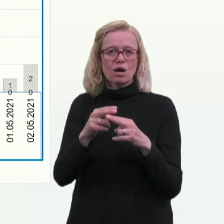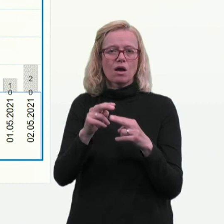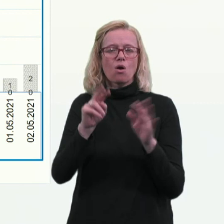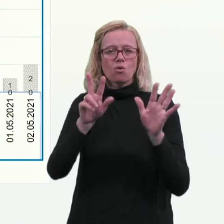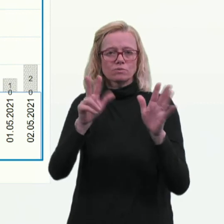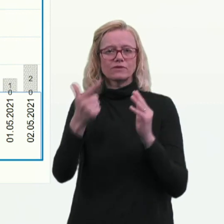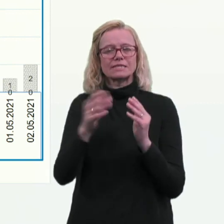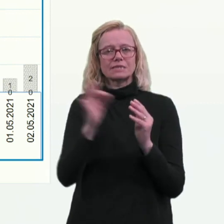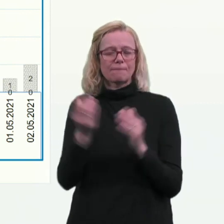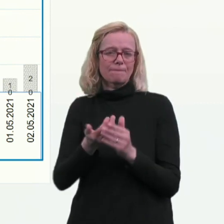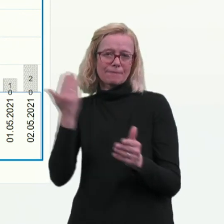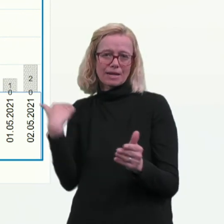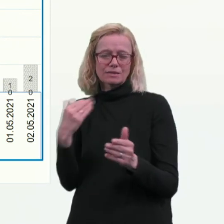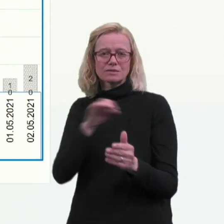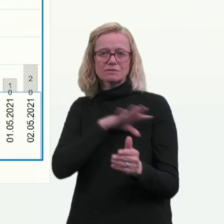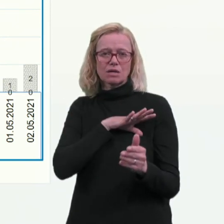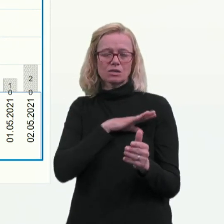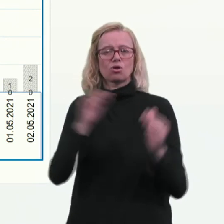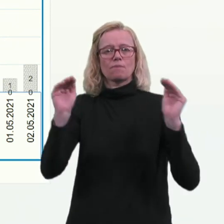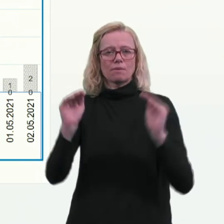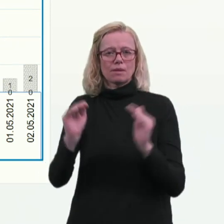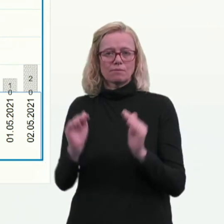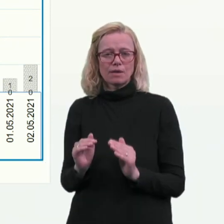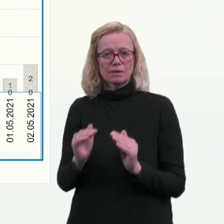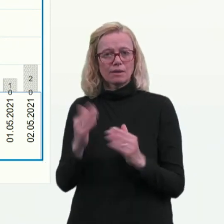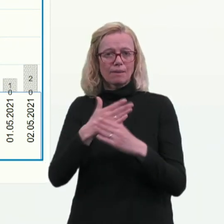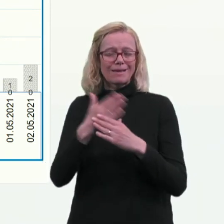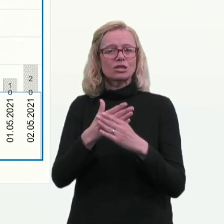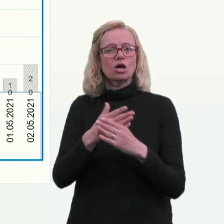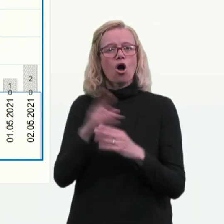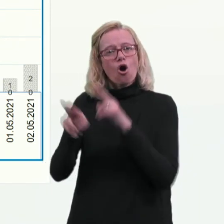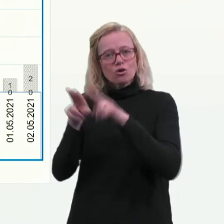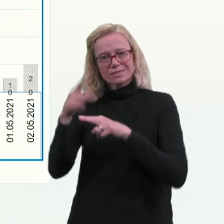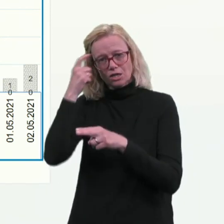pred smrtjo, vedno manj med oskrbovanci pa sploh.